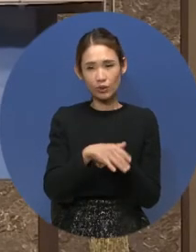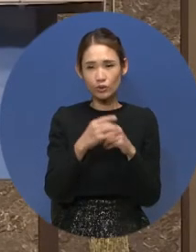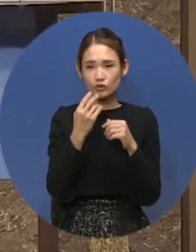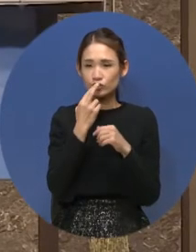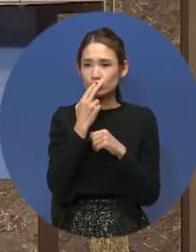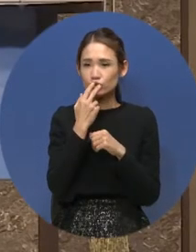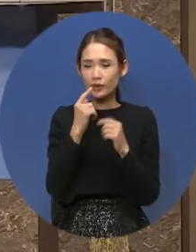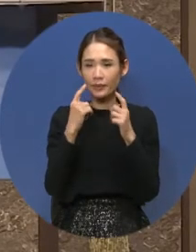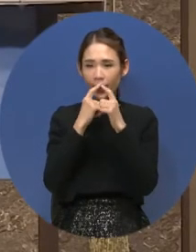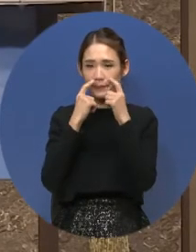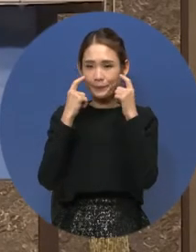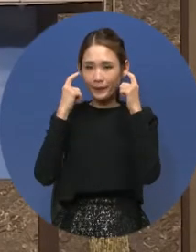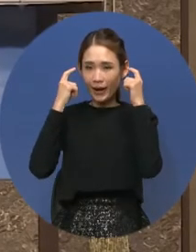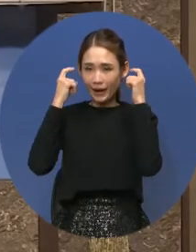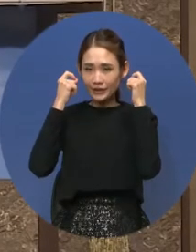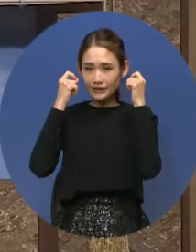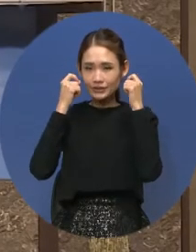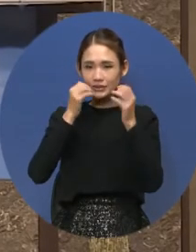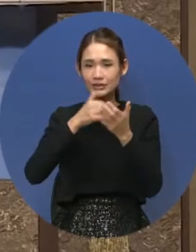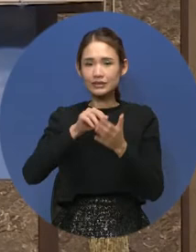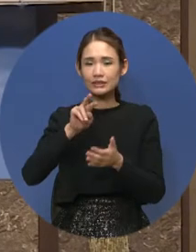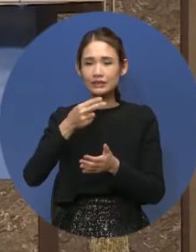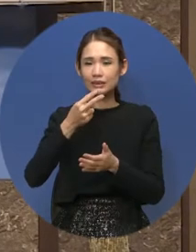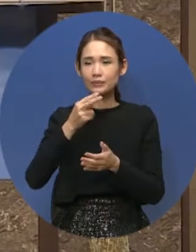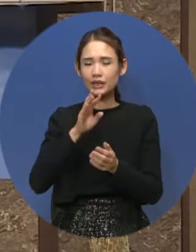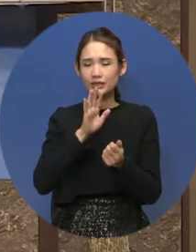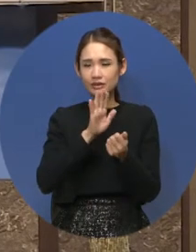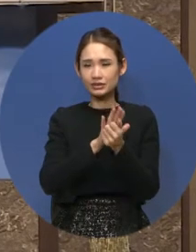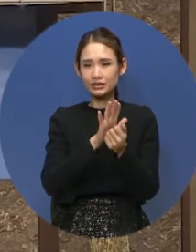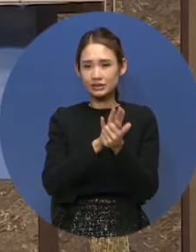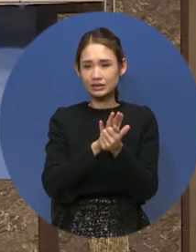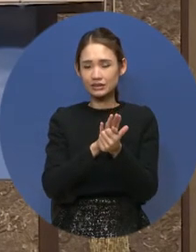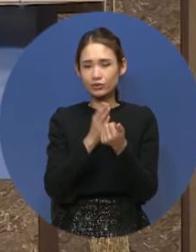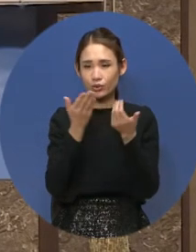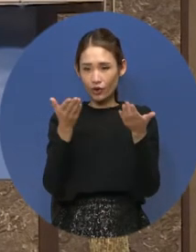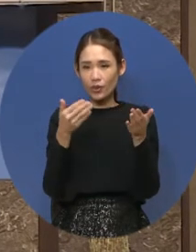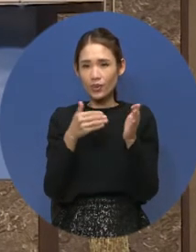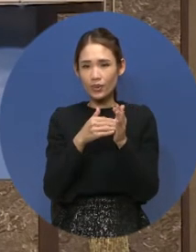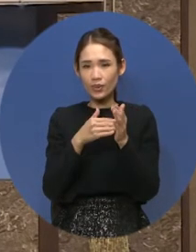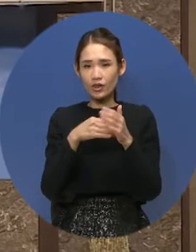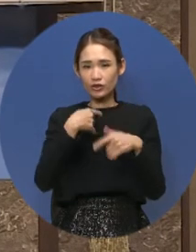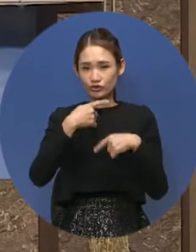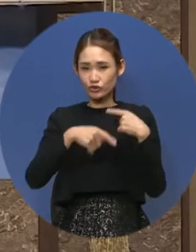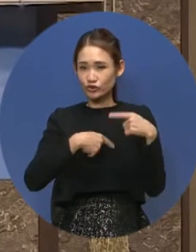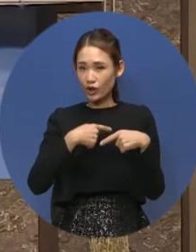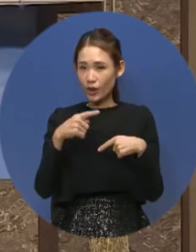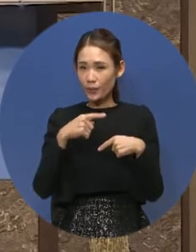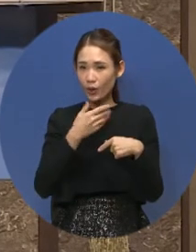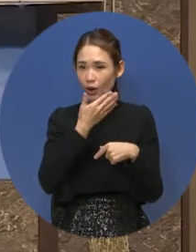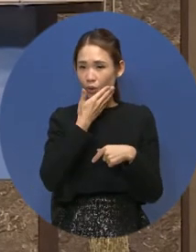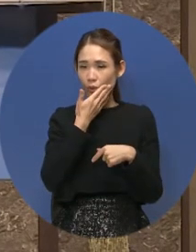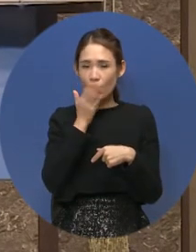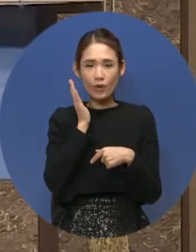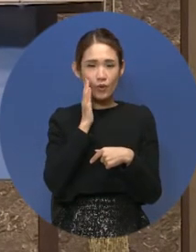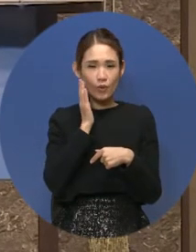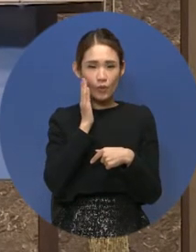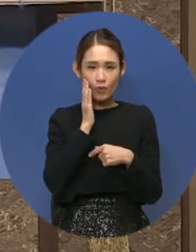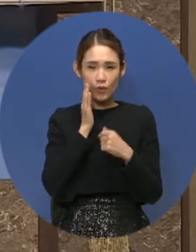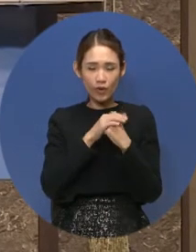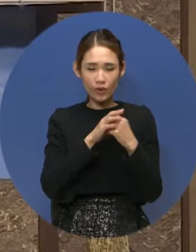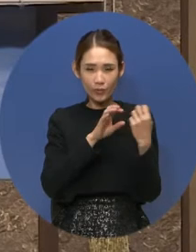청각장애인용 투명 마스크 200여 개를 지원했습니다. 네. 이제 수어 같은 경우는 화자, 통역하신